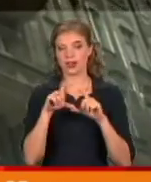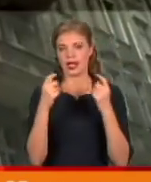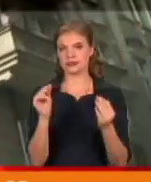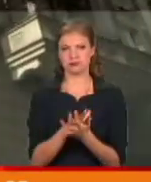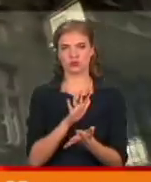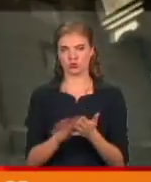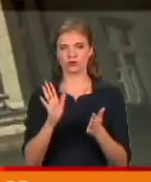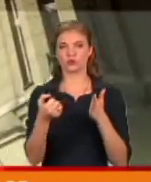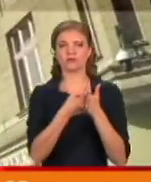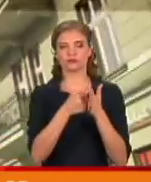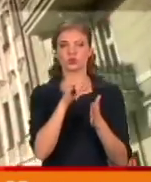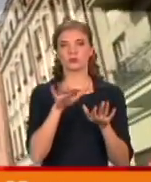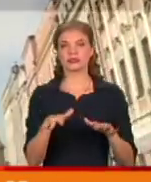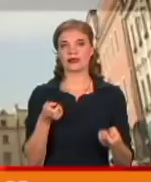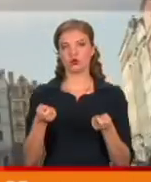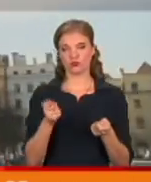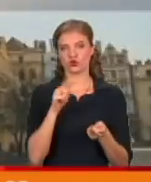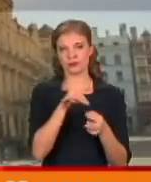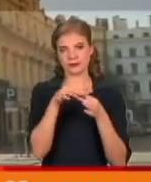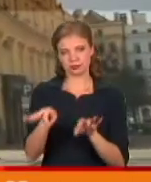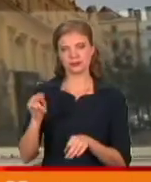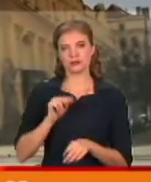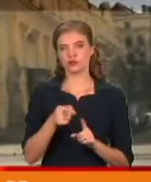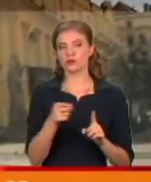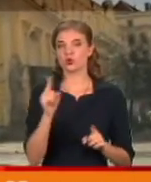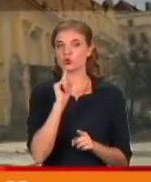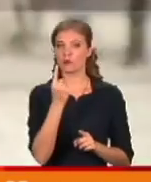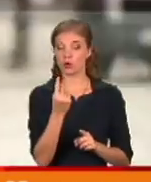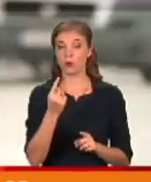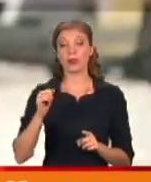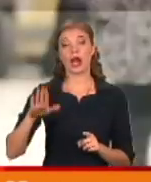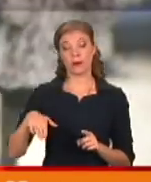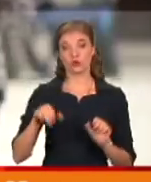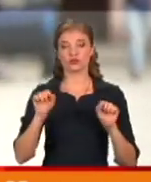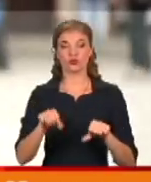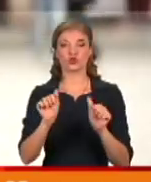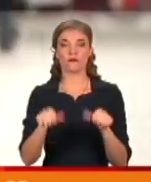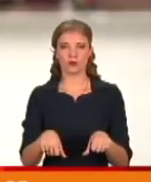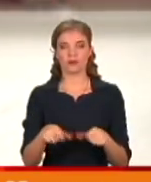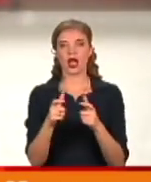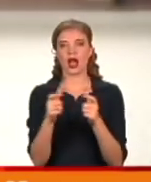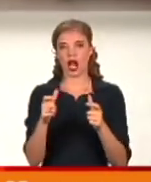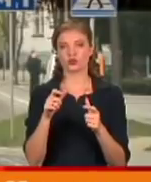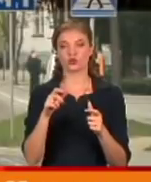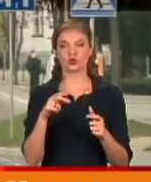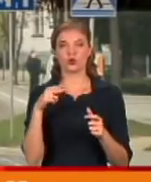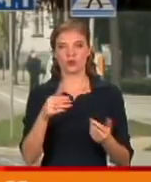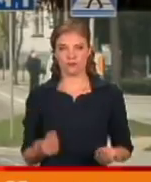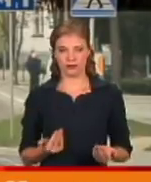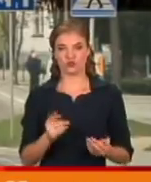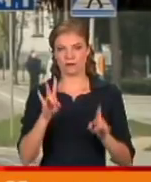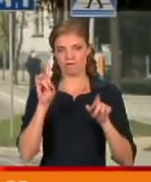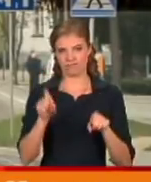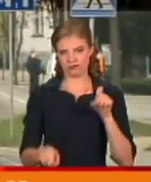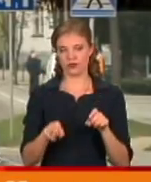агенція безкоштовно клопотатиме в місцевих урядників, аби ті дозволили працювати протягом року. А потім можна оформити так звану карту побиту, аби жити в